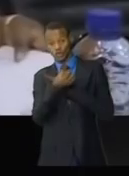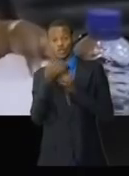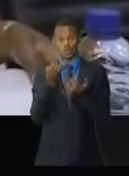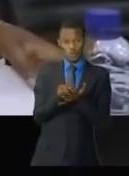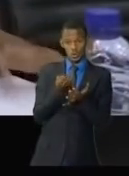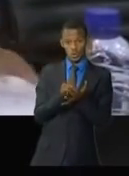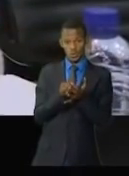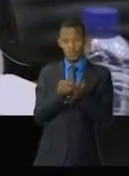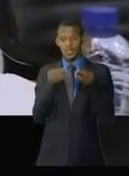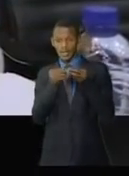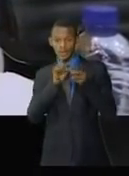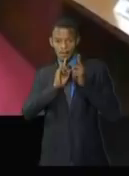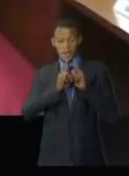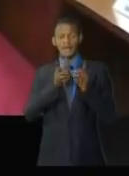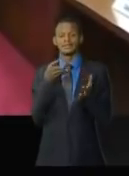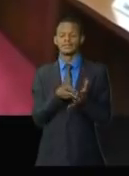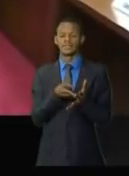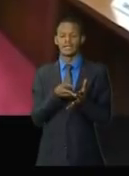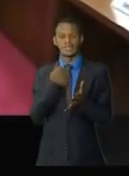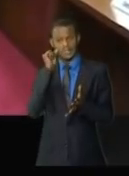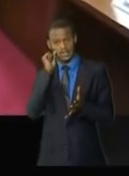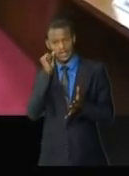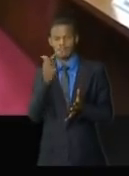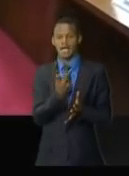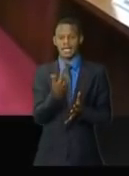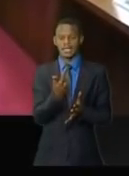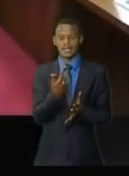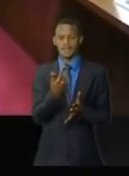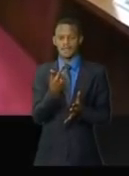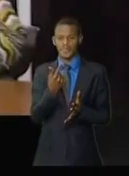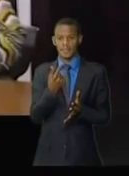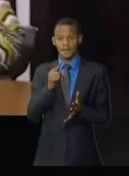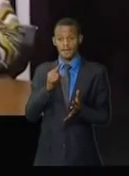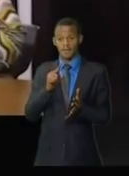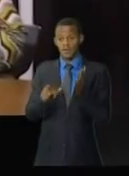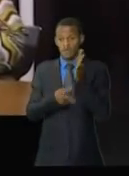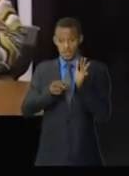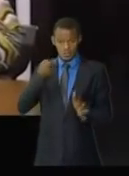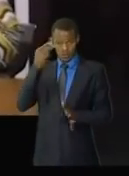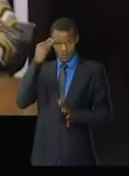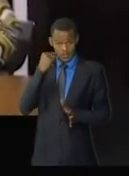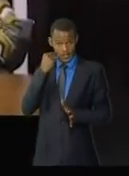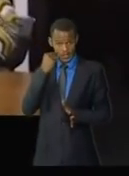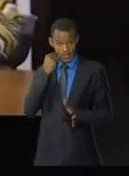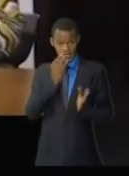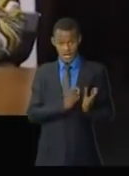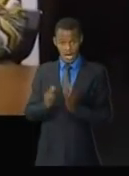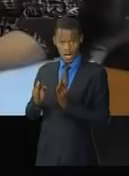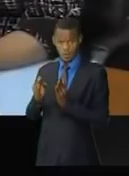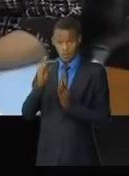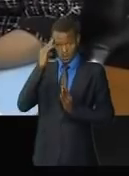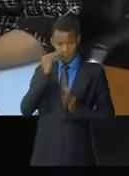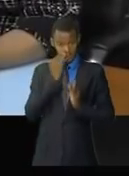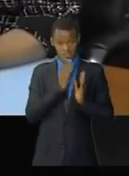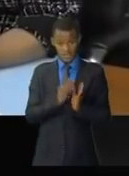9 février 2021. Selon la vice-première ministre, ministre du plan Élisée Mounembwe, c'est pour permettre aux contribuables de